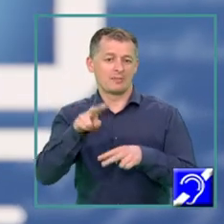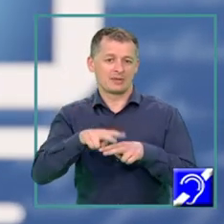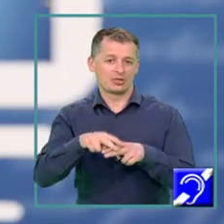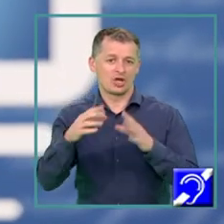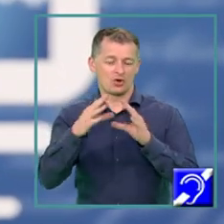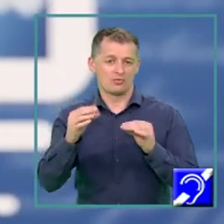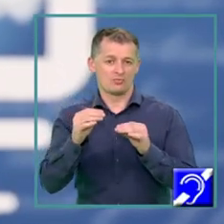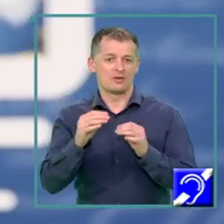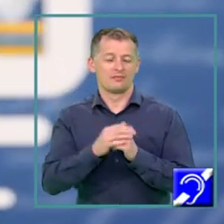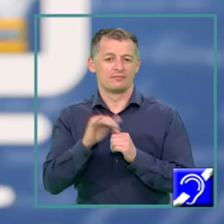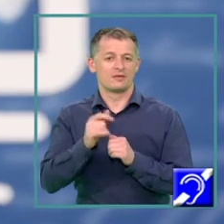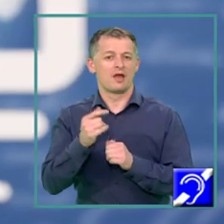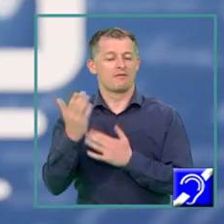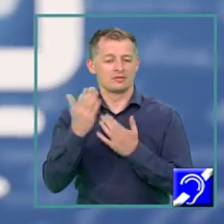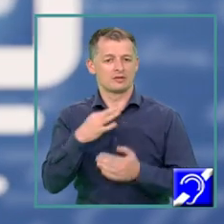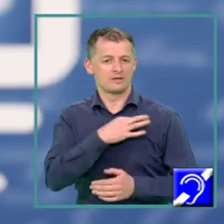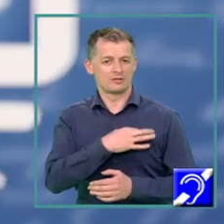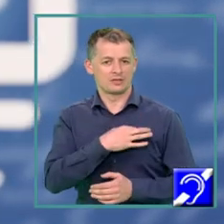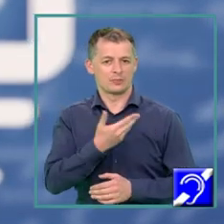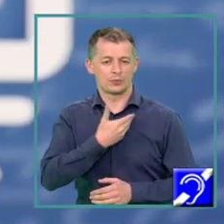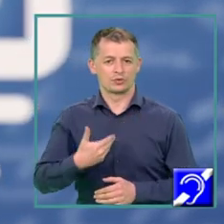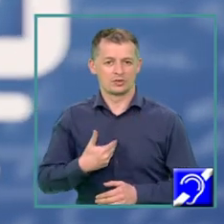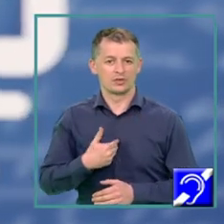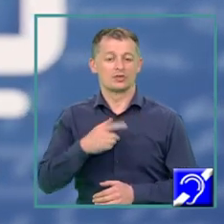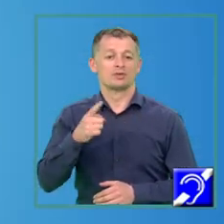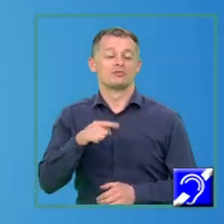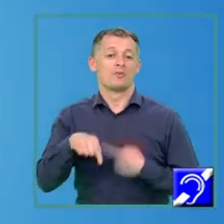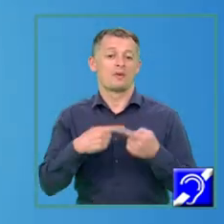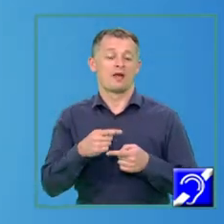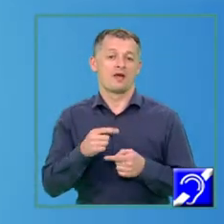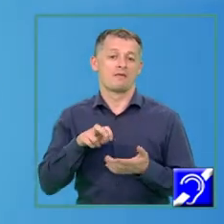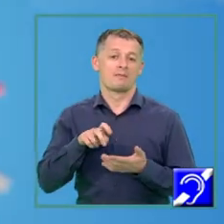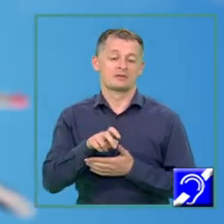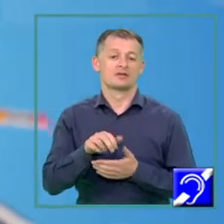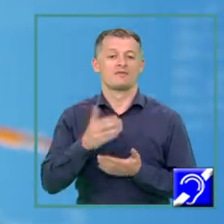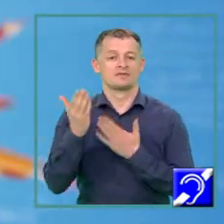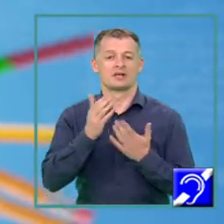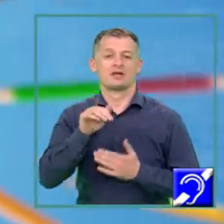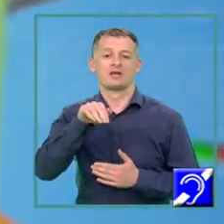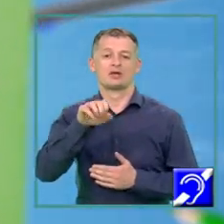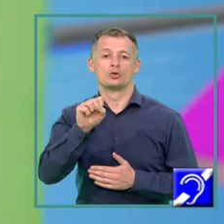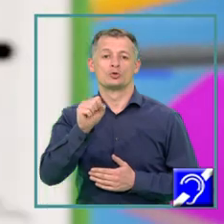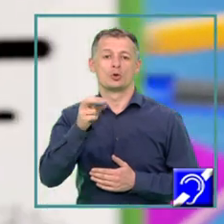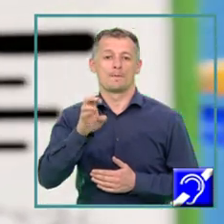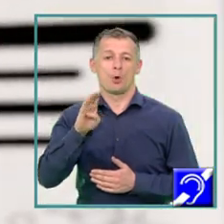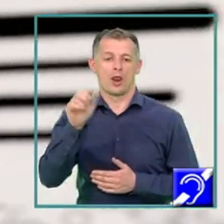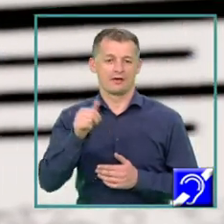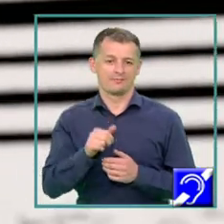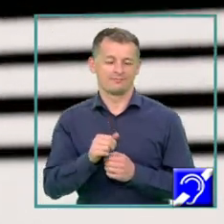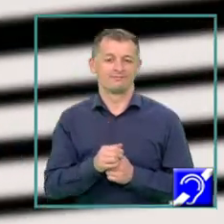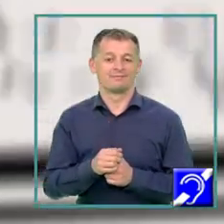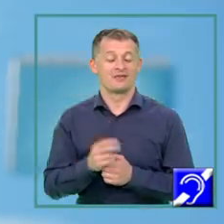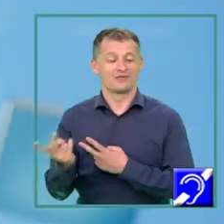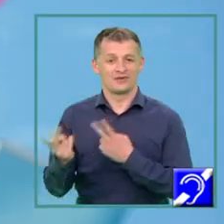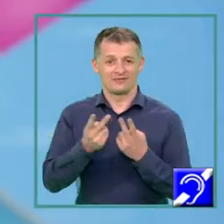la Universitatea din Bucuresti la Politehnica iar apoi la Sorbona având drept mentori mari matematicieni va invit chiar acum